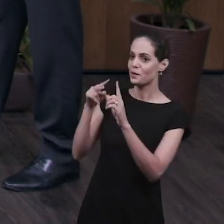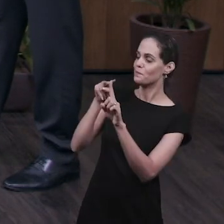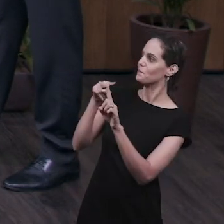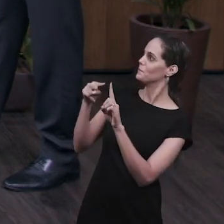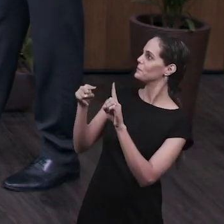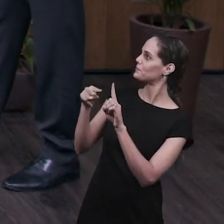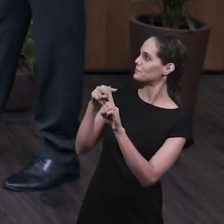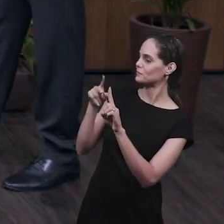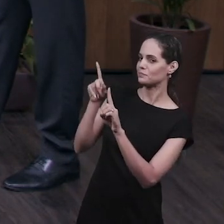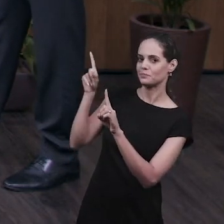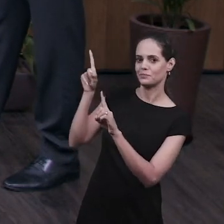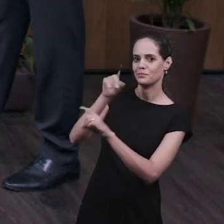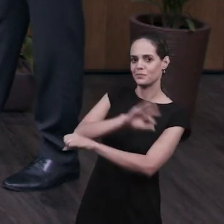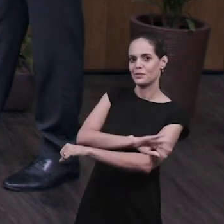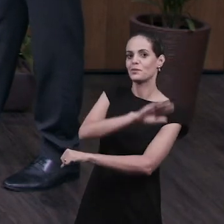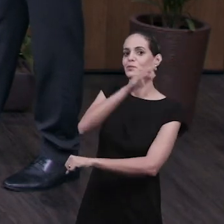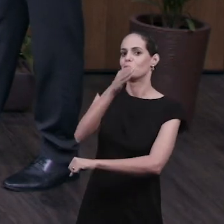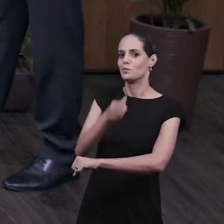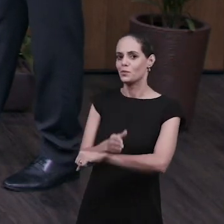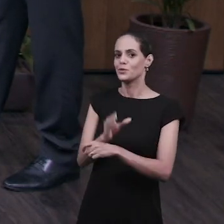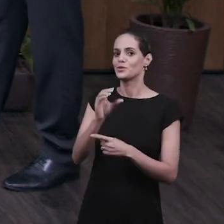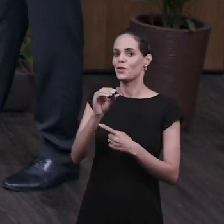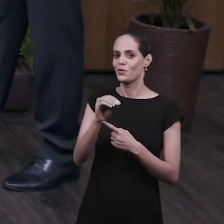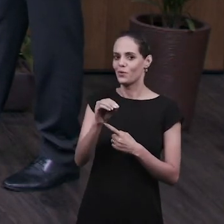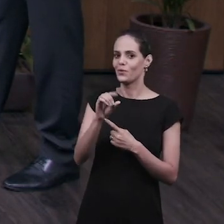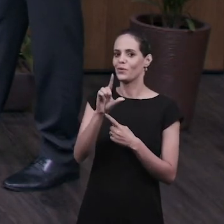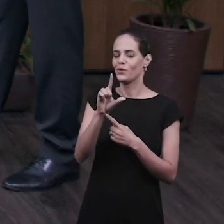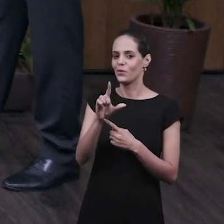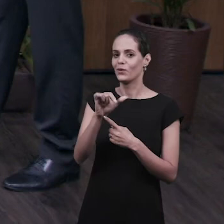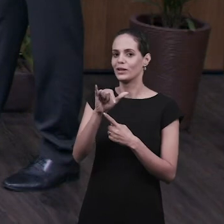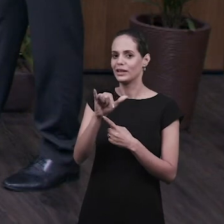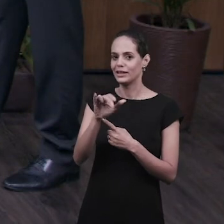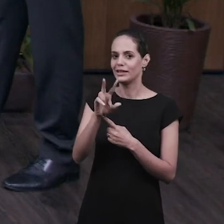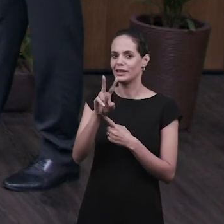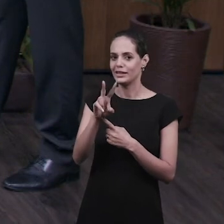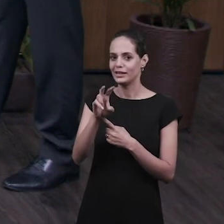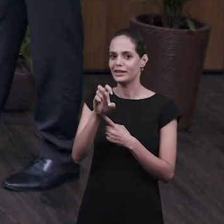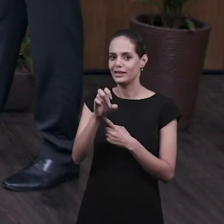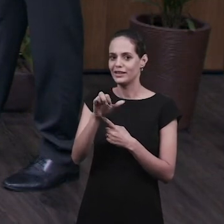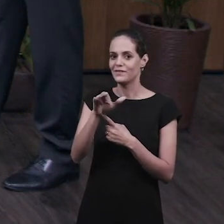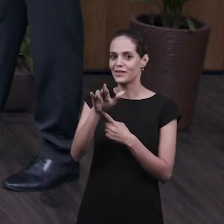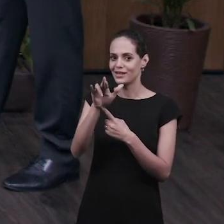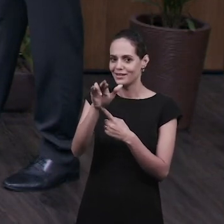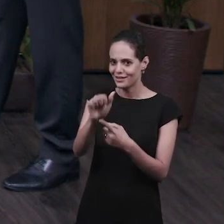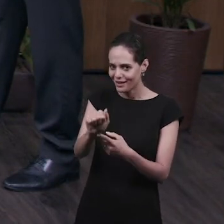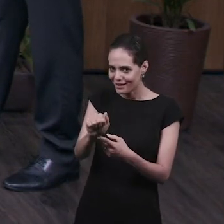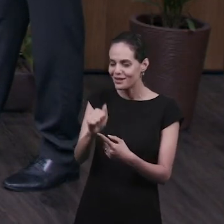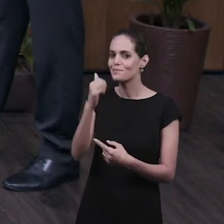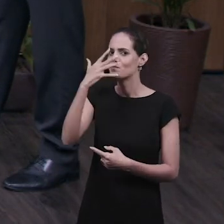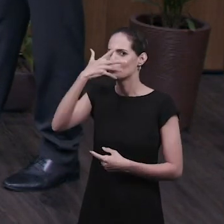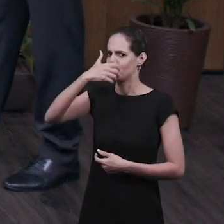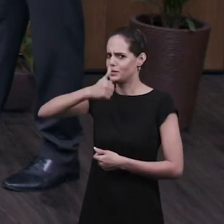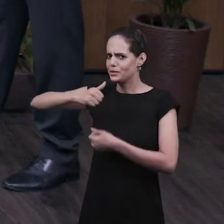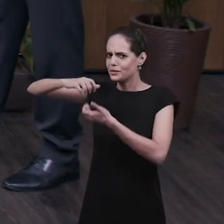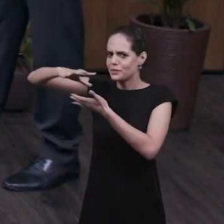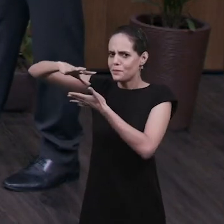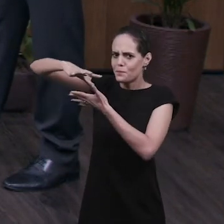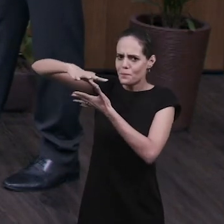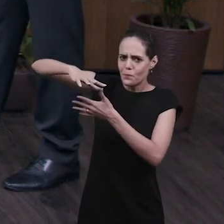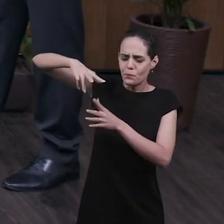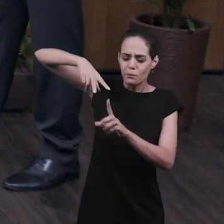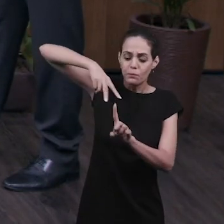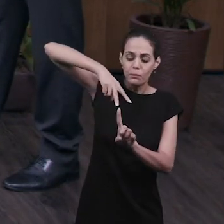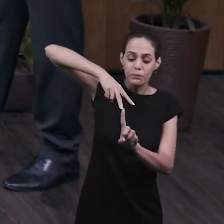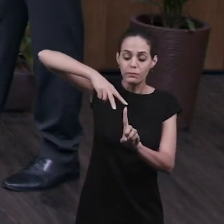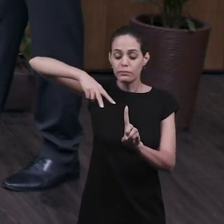Ça, c'est une vue de ce mont des Oliviers. Une vue panoramique, très jolie,